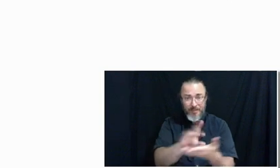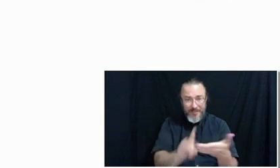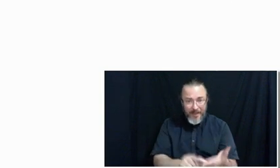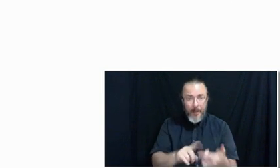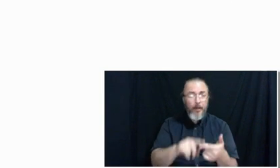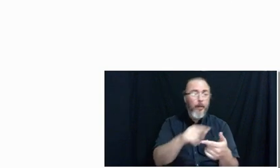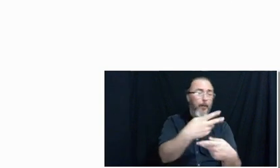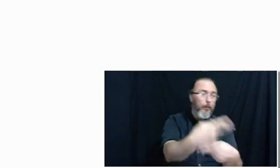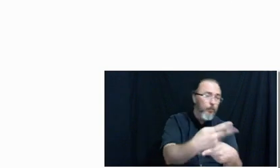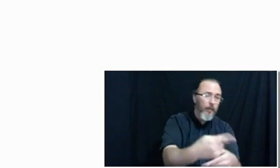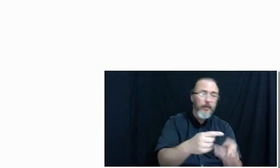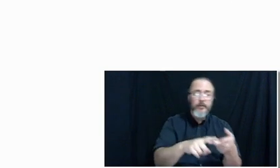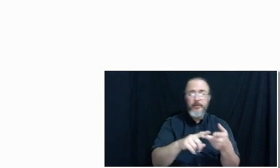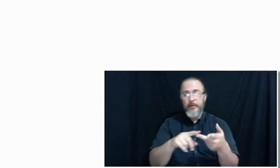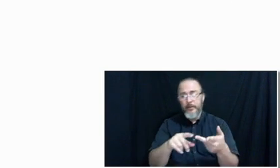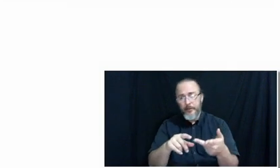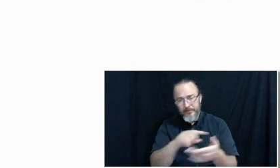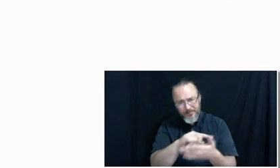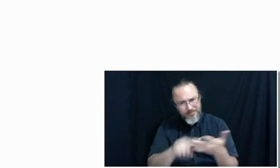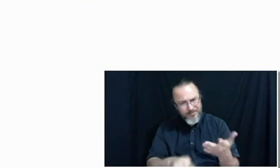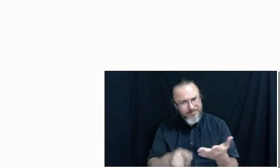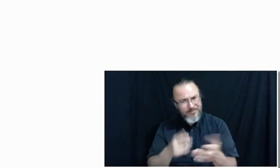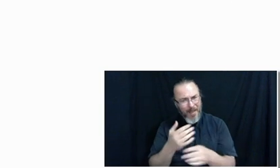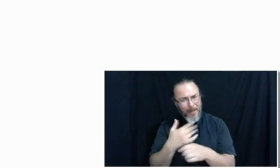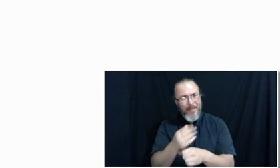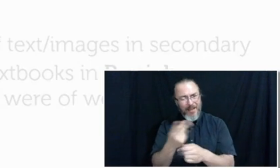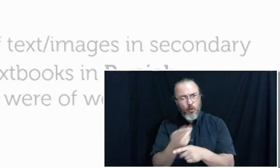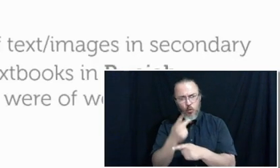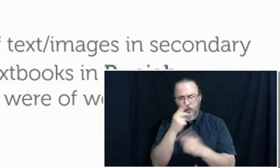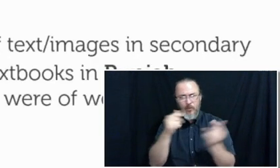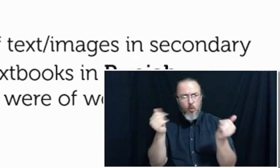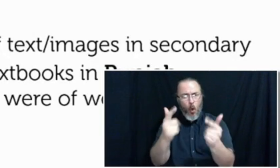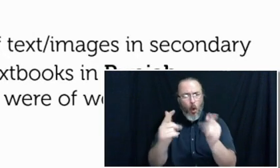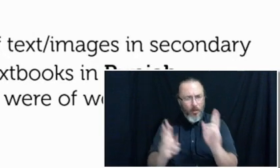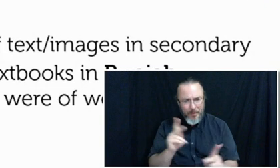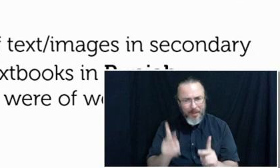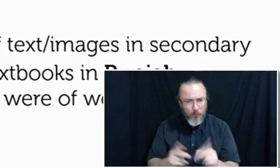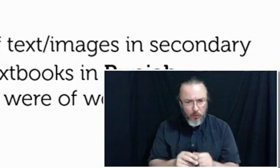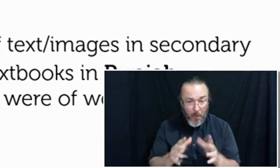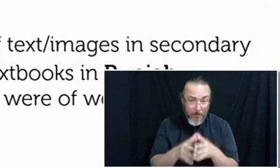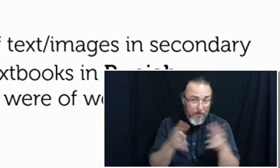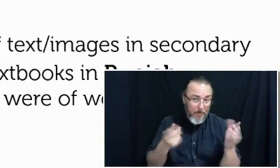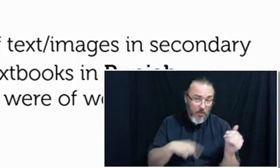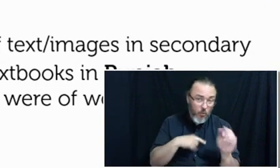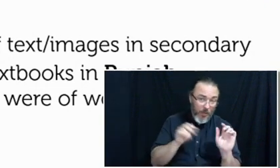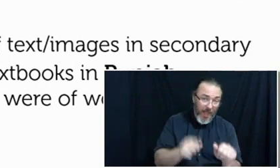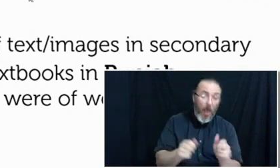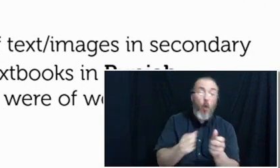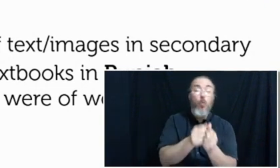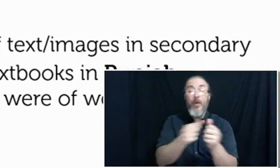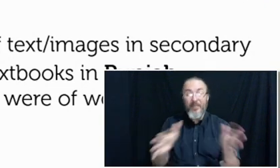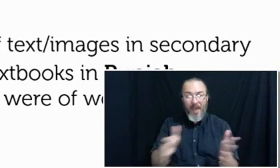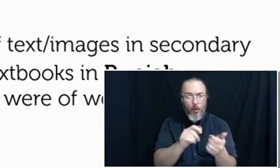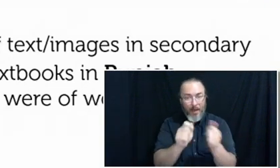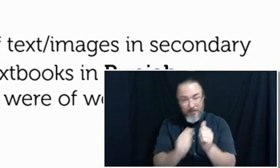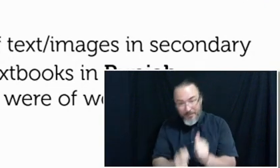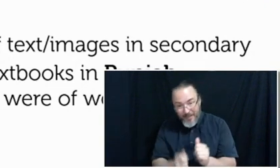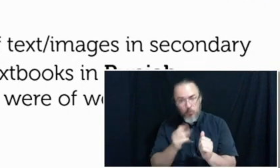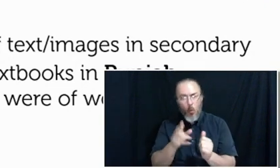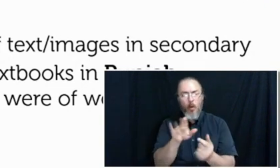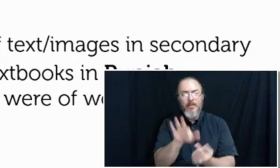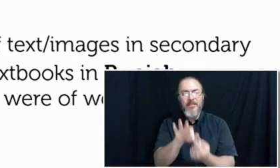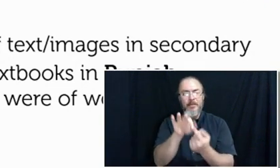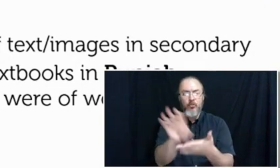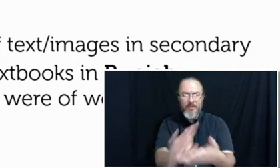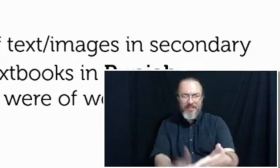les environnements, les programmes et les services pouvant être utilisés par toutes les personnes dans la plus grande mesure possible, sans nécessité d'adaptation ou de